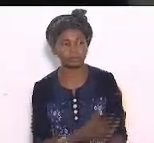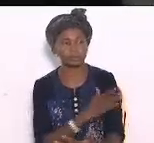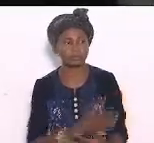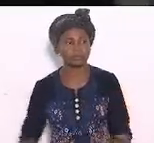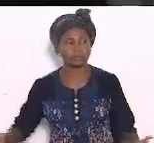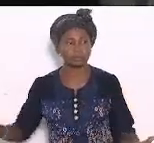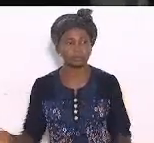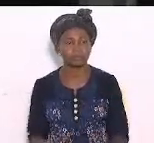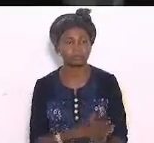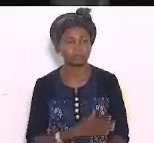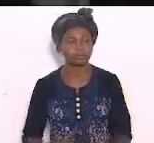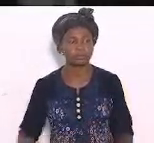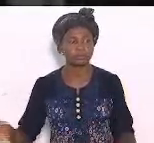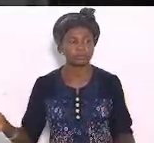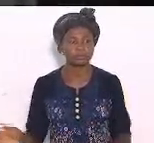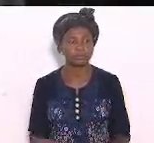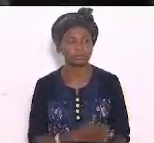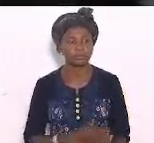il